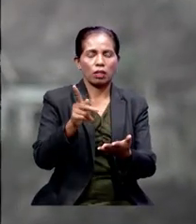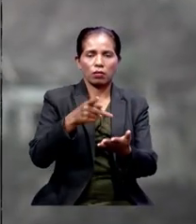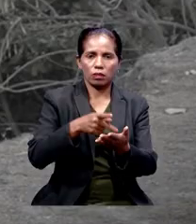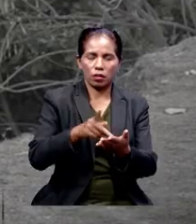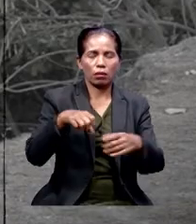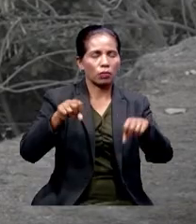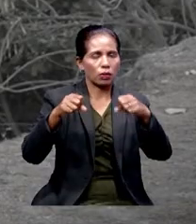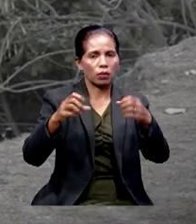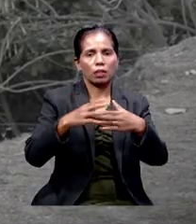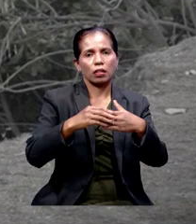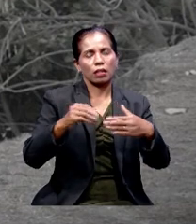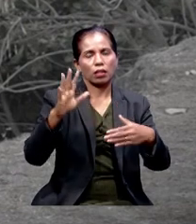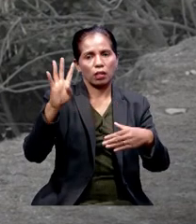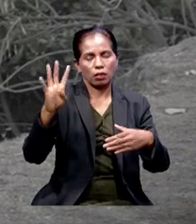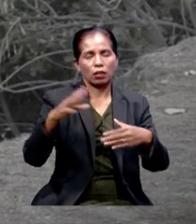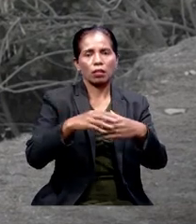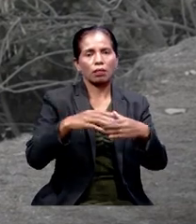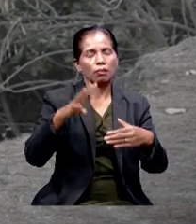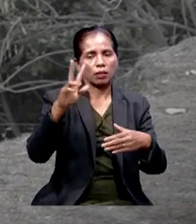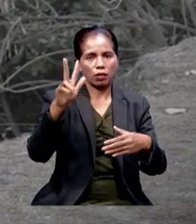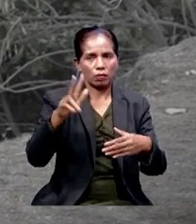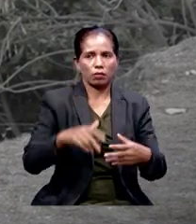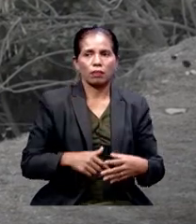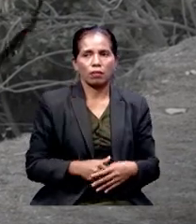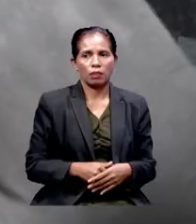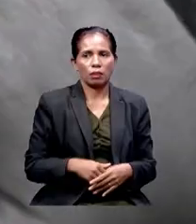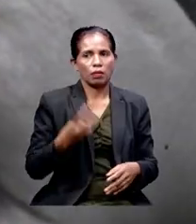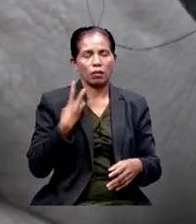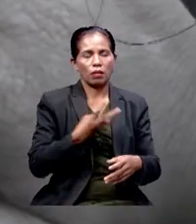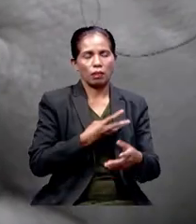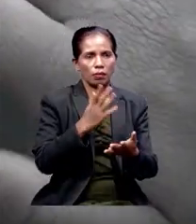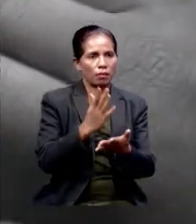$3 makain tapa dollar firme lah sana ami parat.